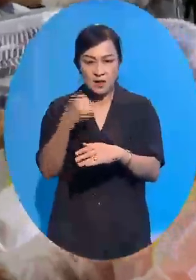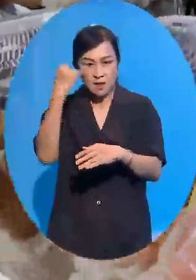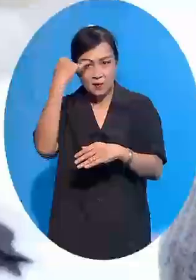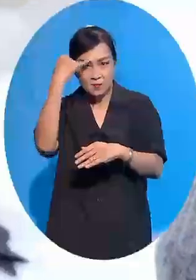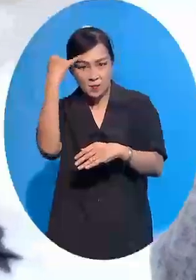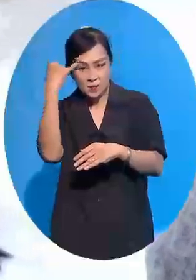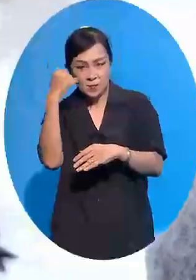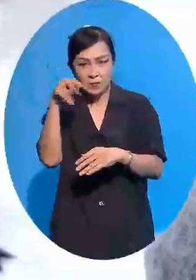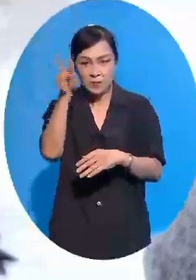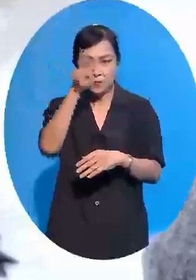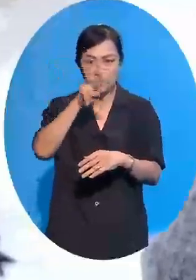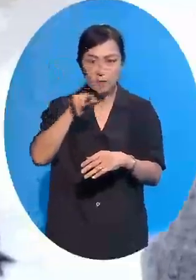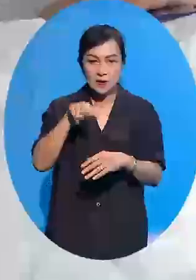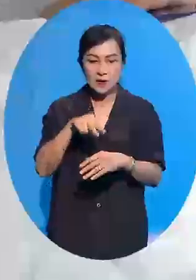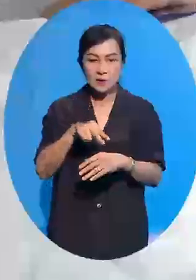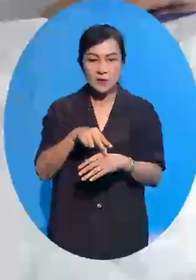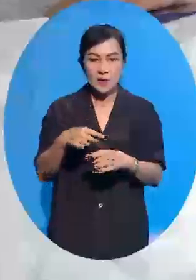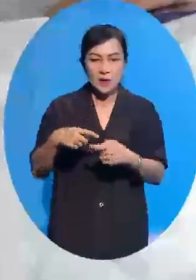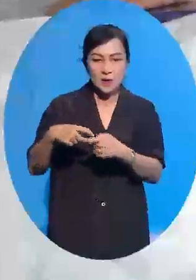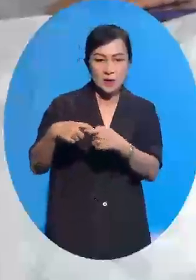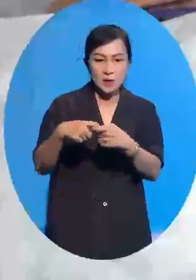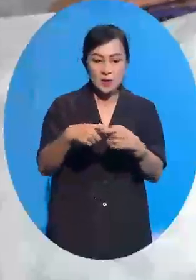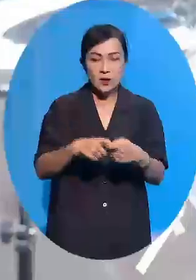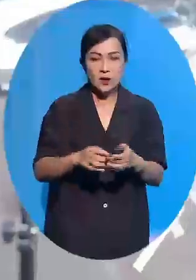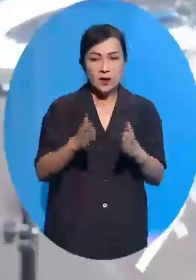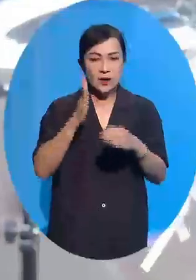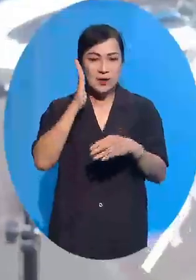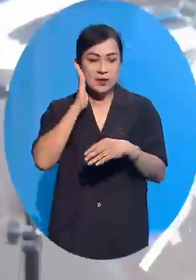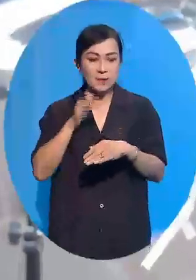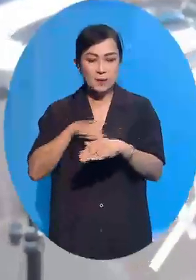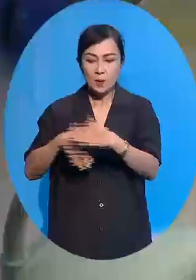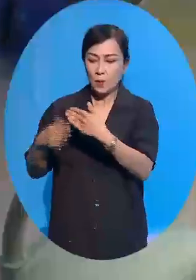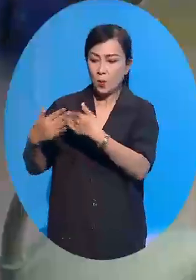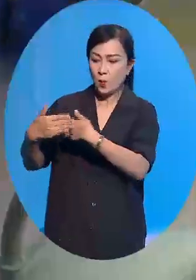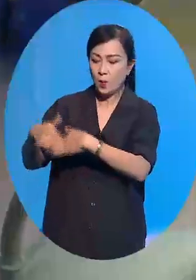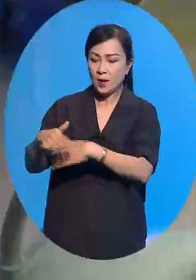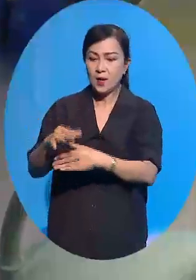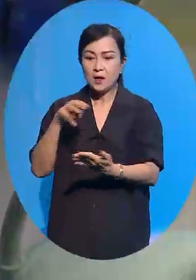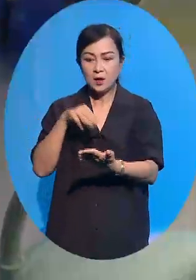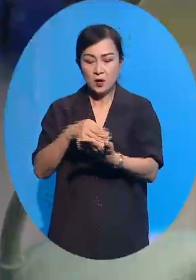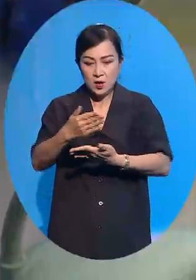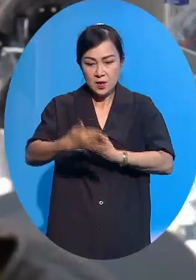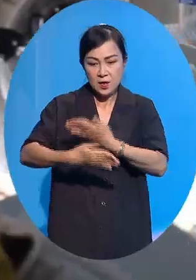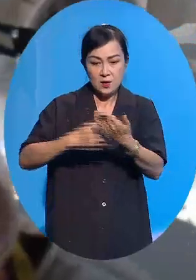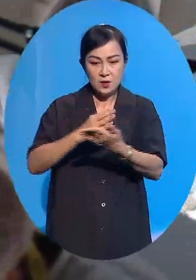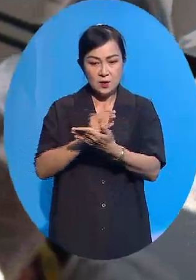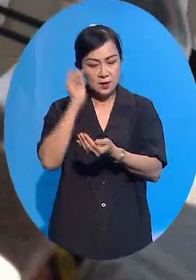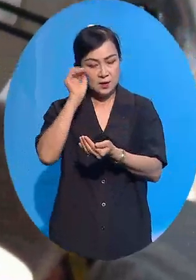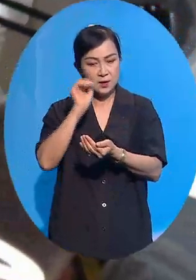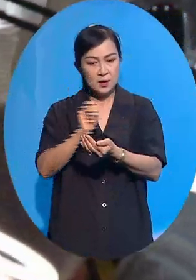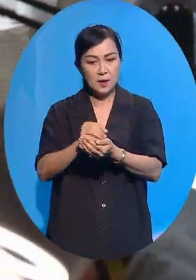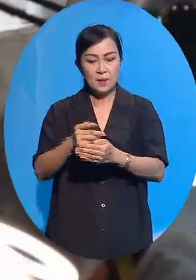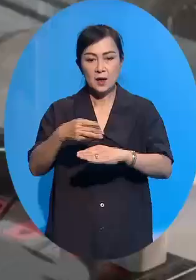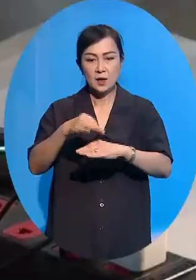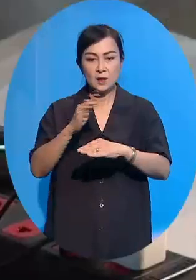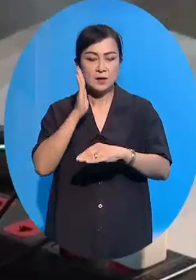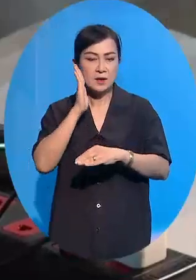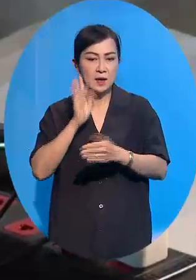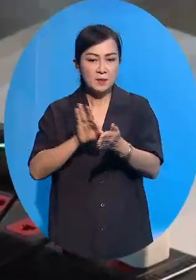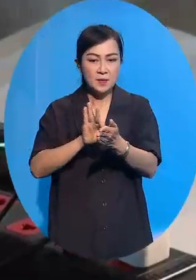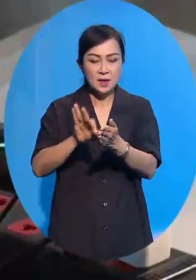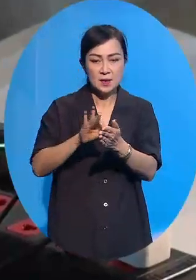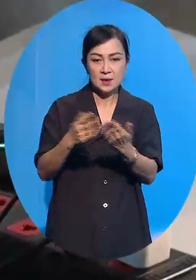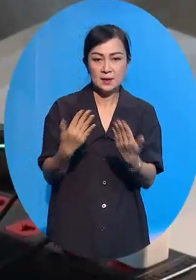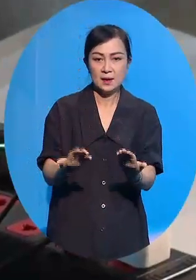thẩm mỹ tại Việt Nam, cũng là dịp để kết nối các cộng đồng ngành làm đẹp trong và ngoài nước, tạo cơ hội để giao lưu và chia sẻ kinh nghiệm, kỹ thuật làm đẹp tiên tiến hiện